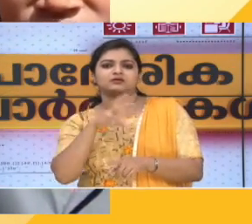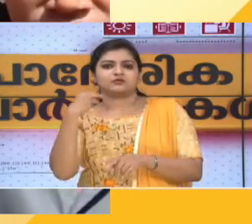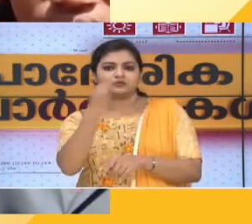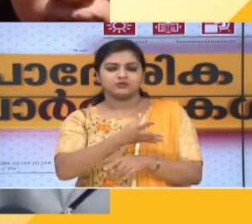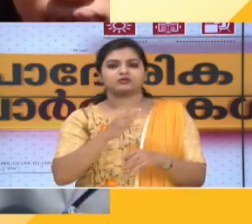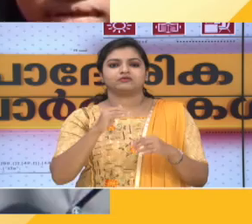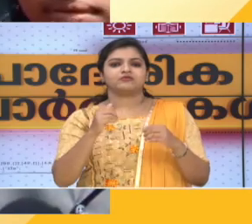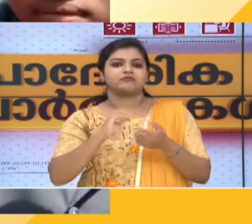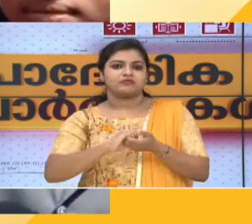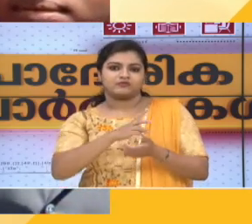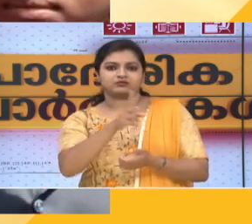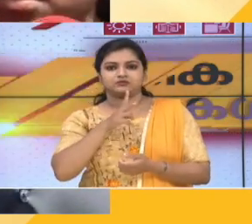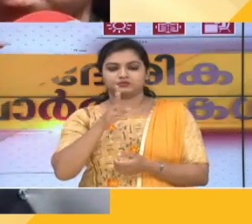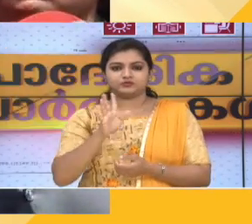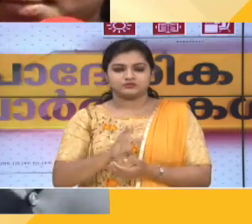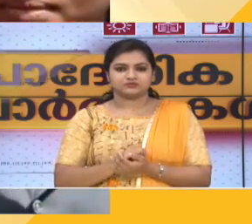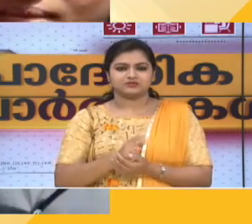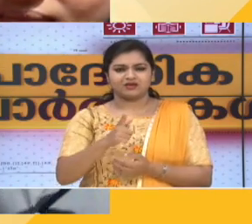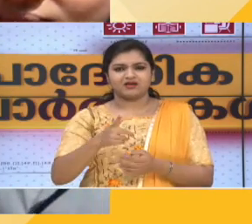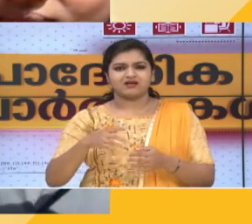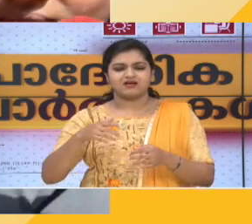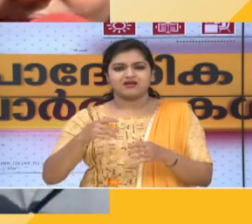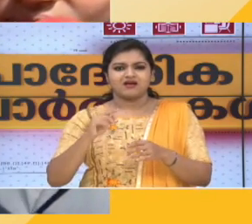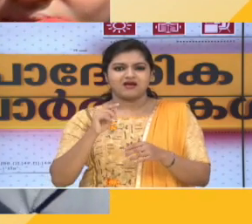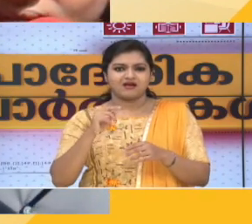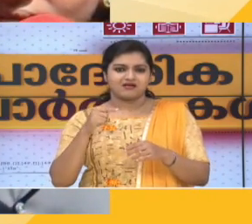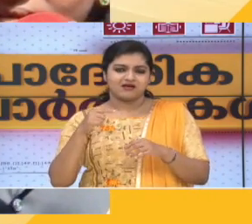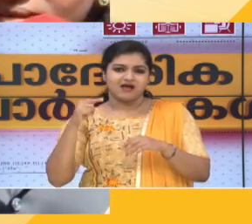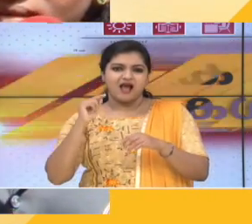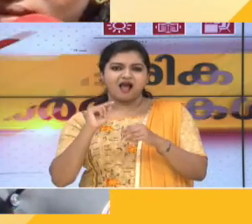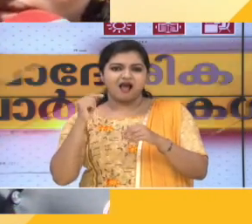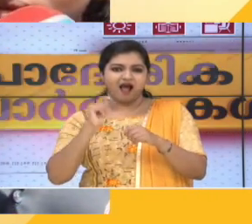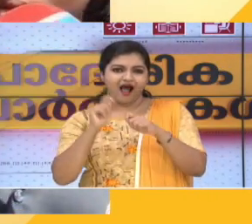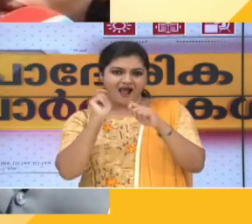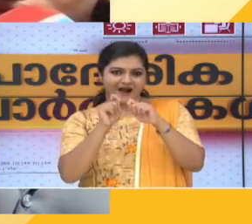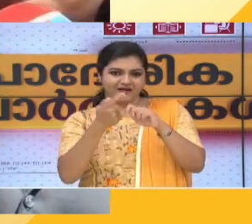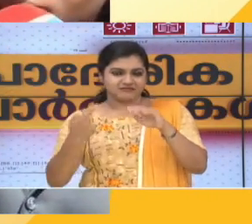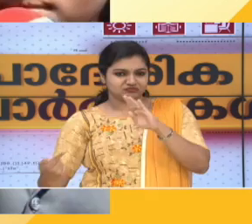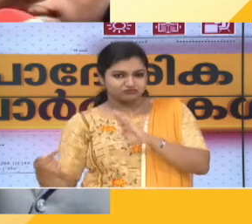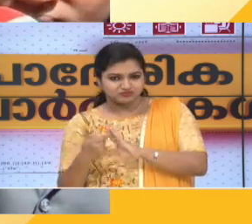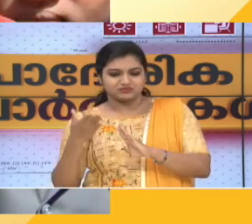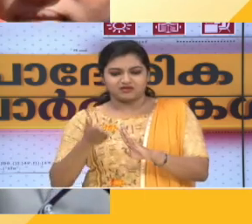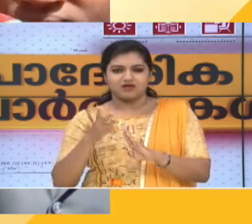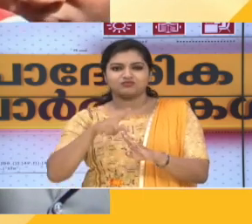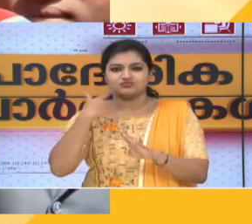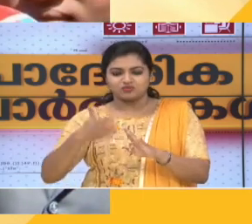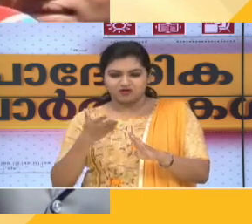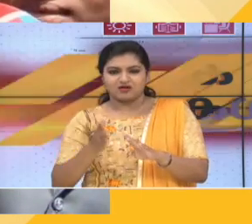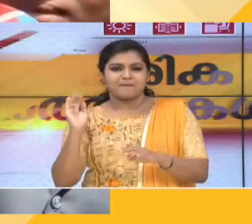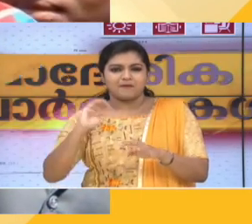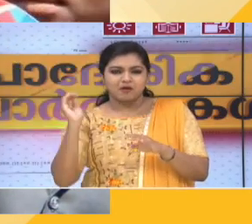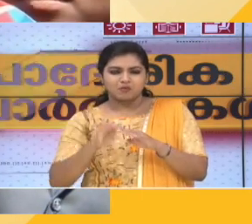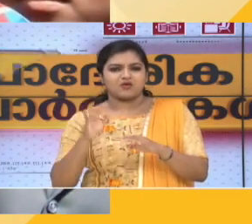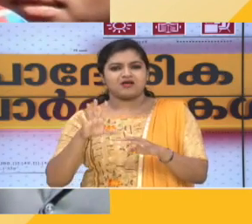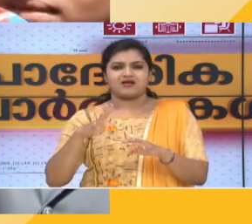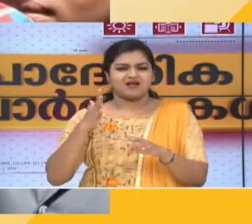കുത്തിയതാ, ബെഞ്ച് തട്ടിയതാ, കല്ലൊരിഞ്ഞതാ. ആണി കുത്തിയ രണ്ട് ഭാഗത്ത് കുത്തോ, രണ്ട് സൈഡ് കാലിൻ്റെ അവിടെ ചോര വന്നിട്ട് ഓല് കേക്കൊണ്ട് ഒരു അര